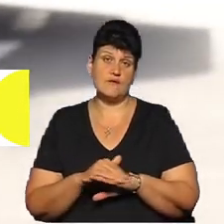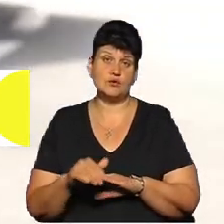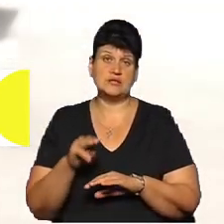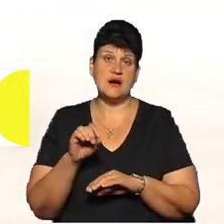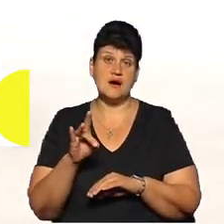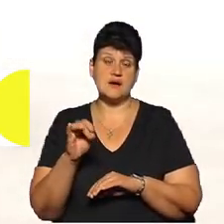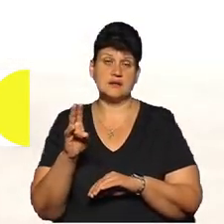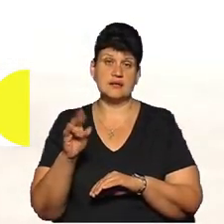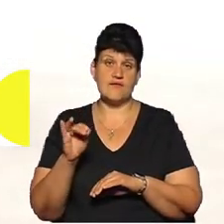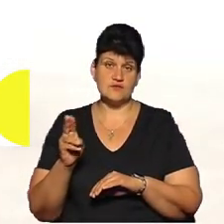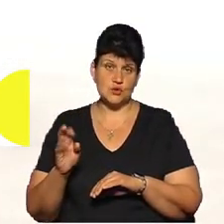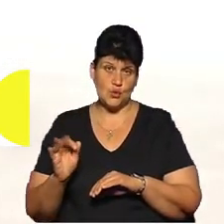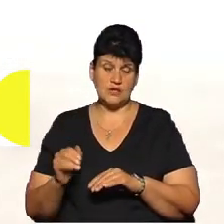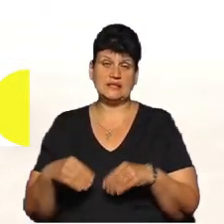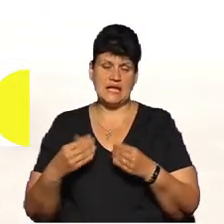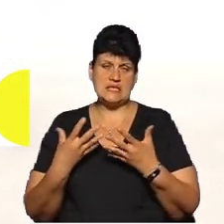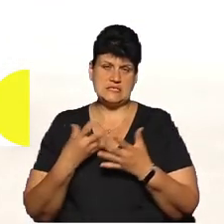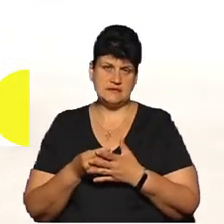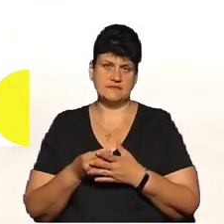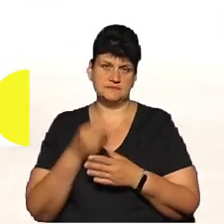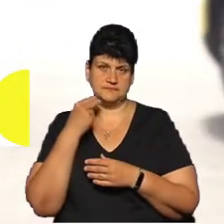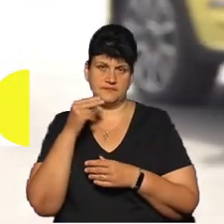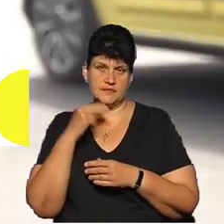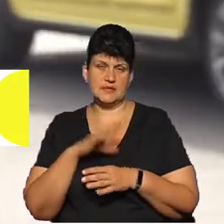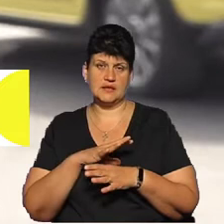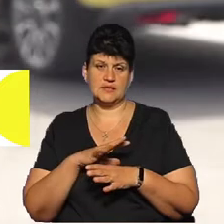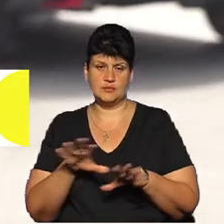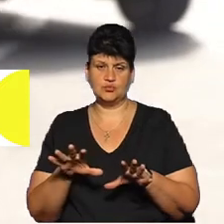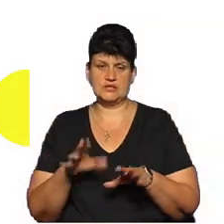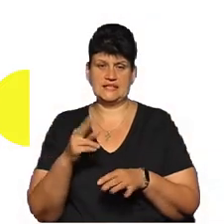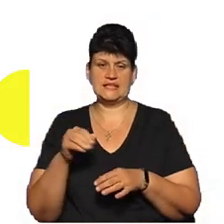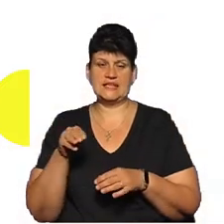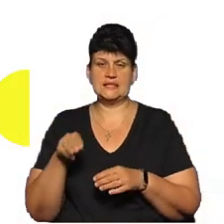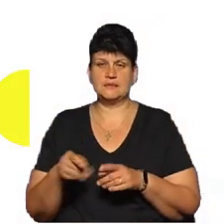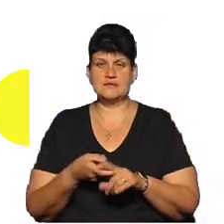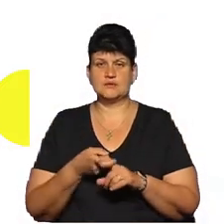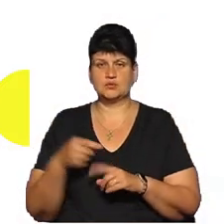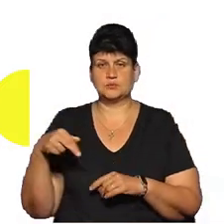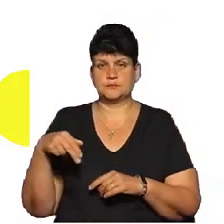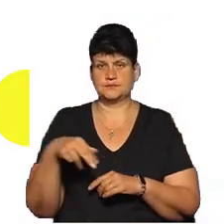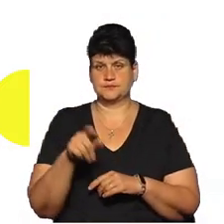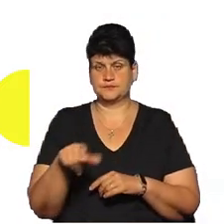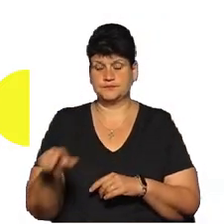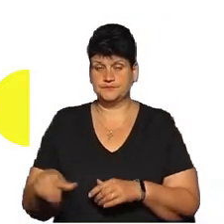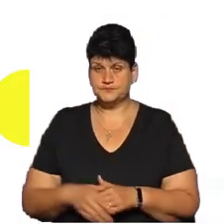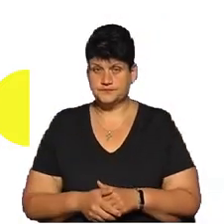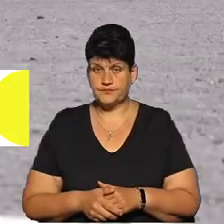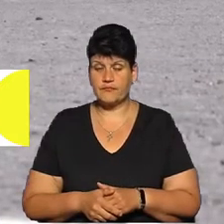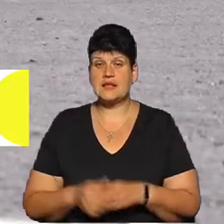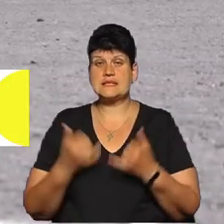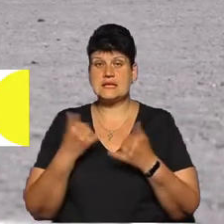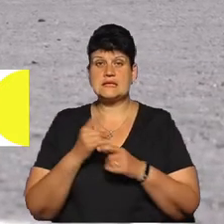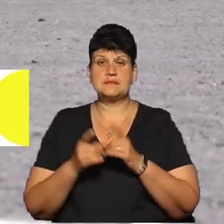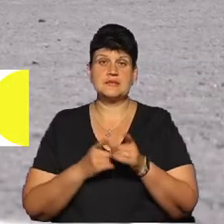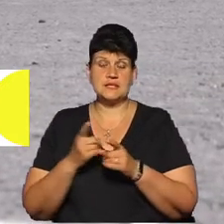свій ефект, що перестануть бути відбуватися ДТП через пішоходів. Далі змінити схему дорожнього руху в Тернополі планують